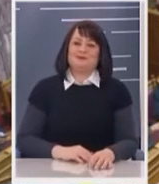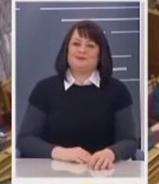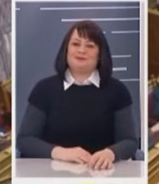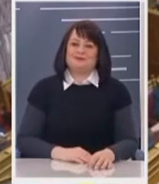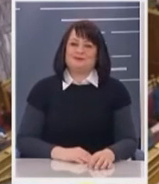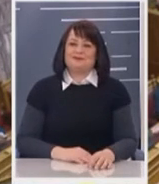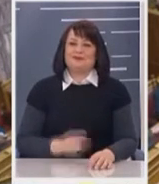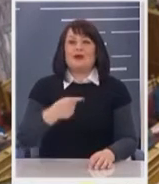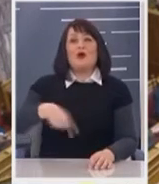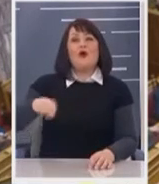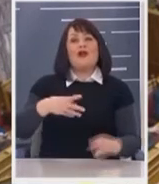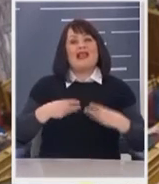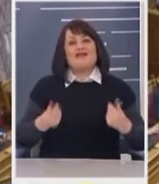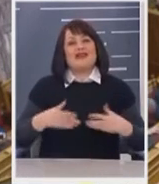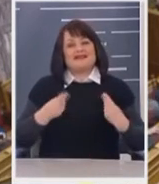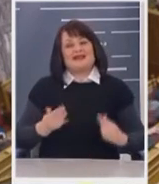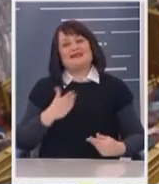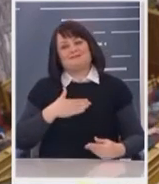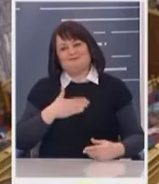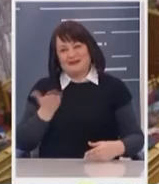και όλους όσους με ευχηθήκανε.